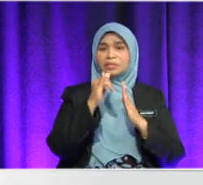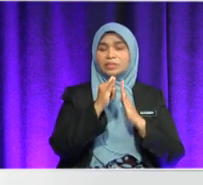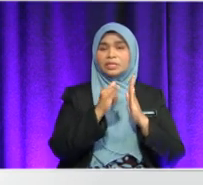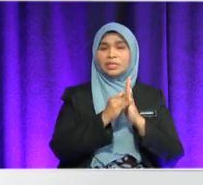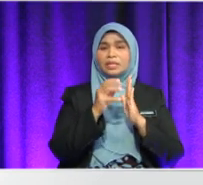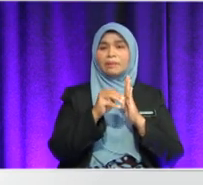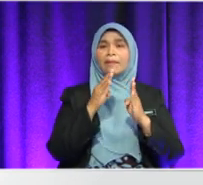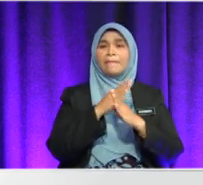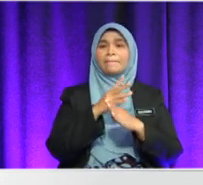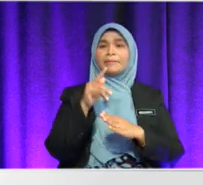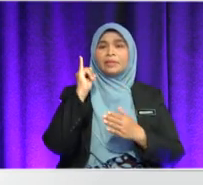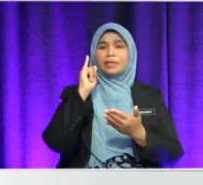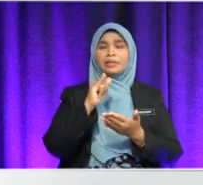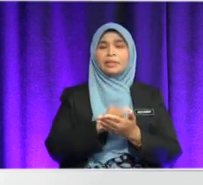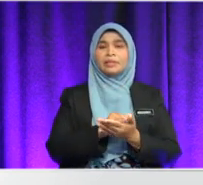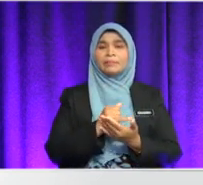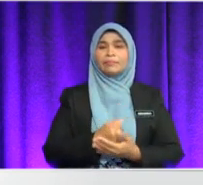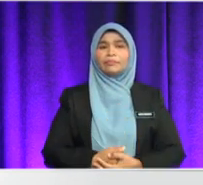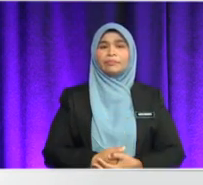Oke silakan